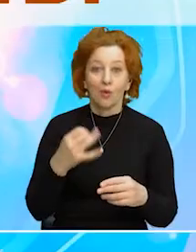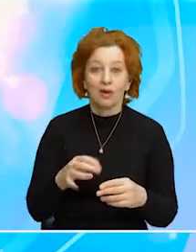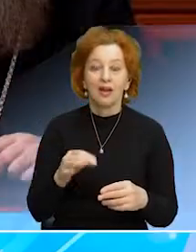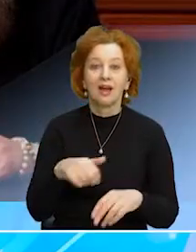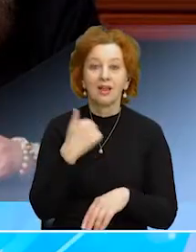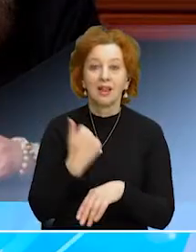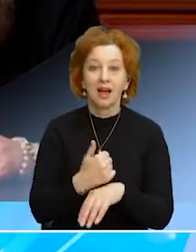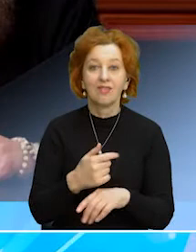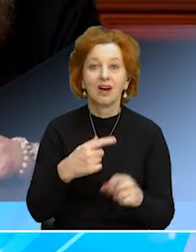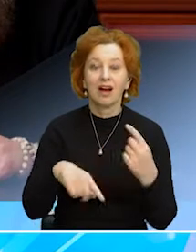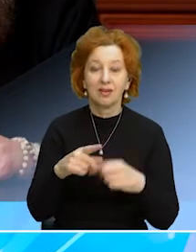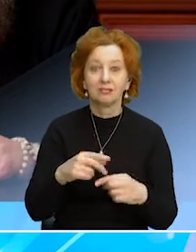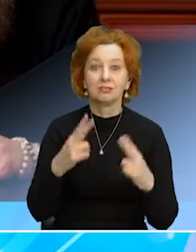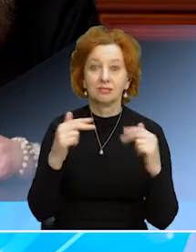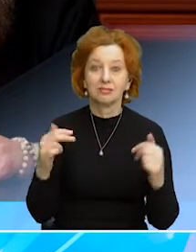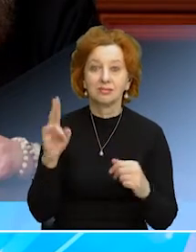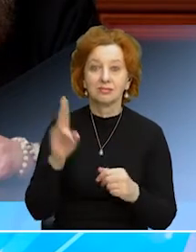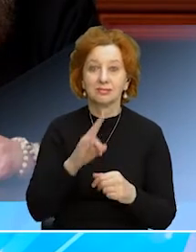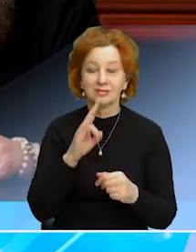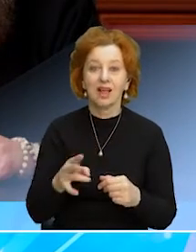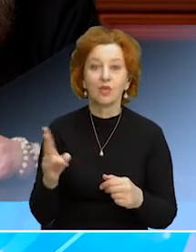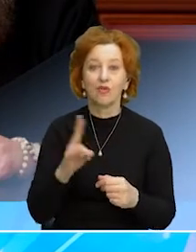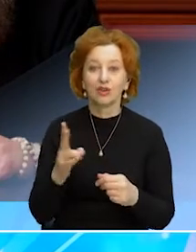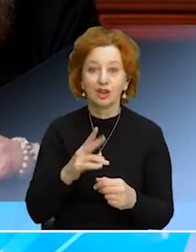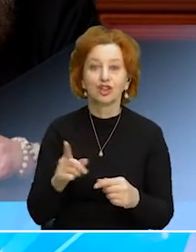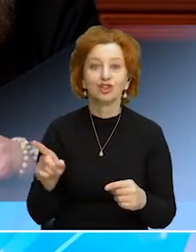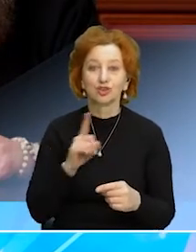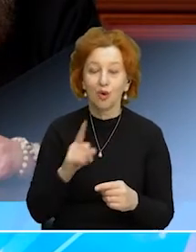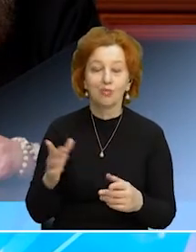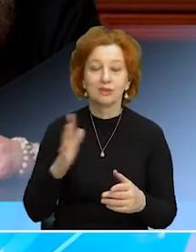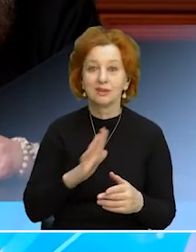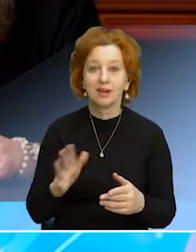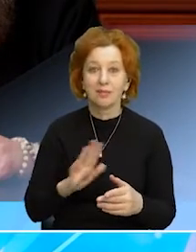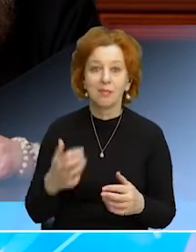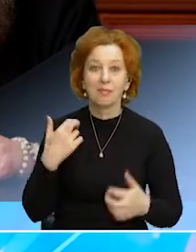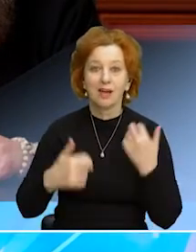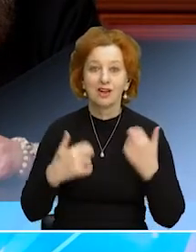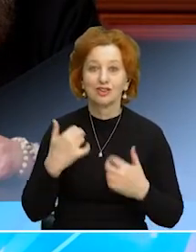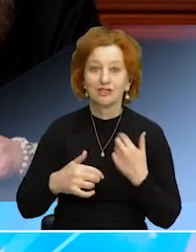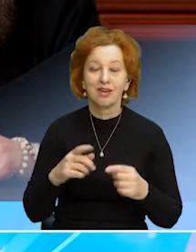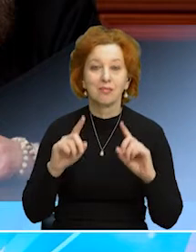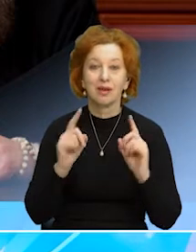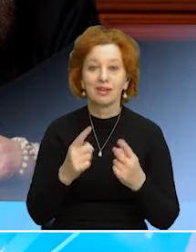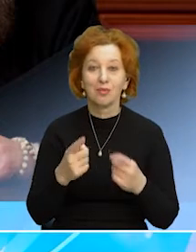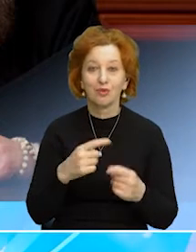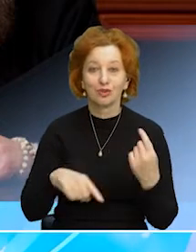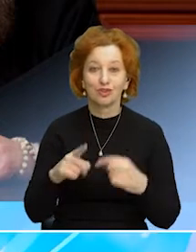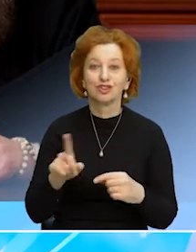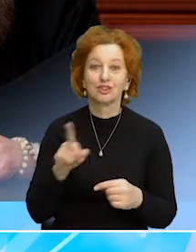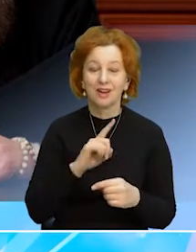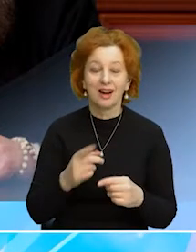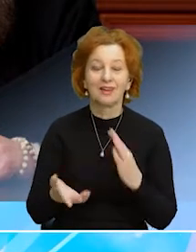владыка Меркурий, глава Донской митрополии и митрополит Ростовский и Новочеркасский. Очень ждем с нетерпением, переживаем,